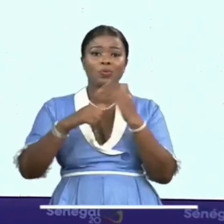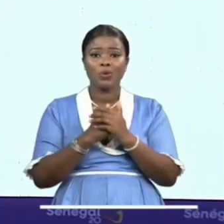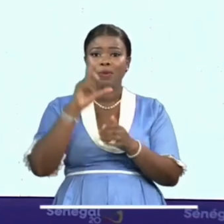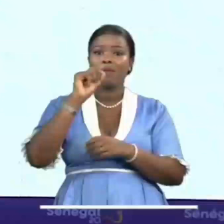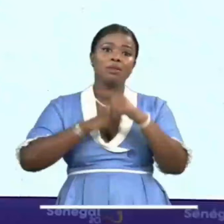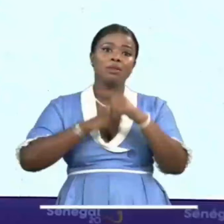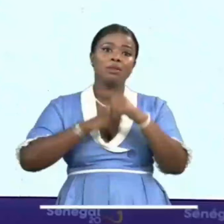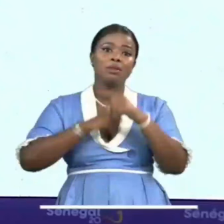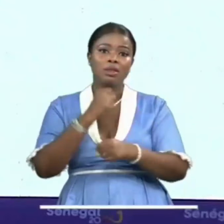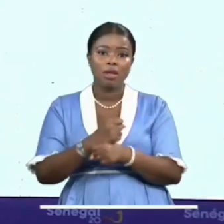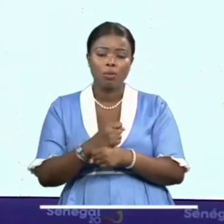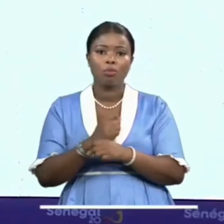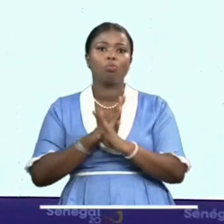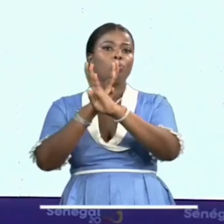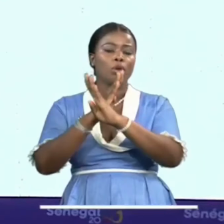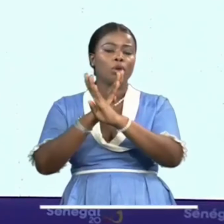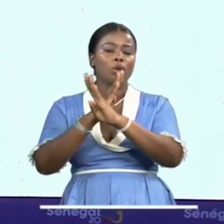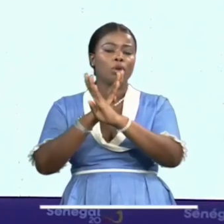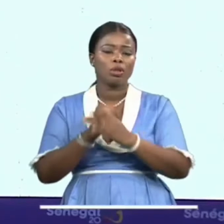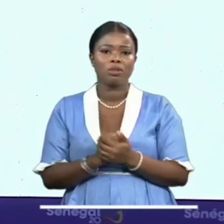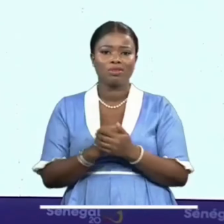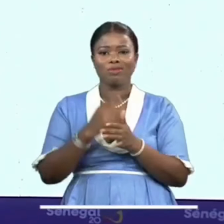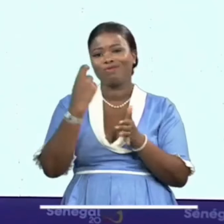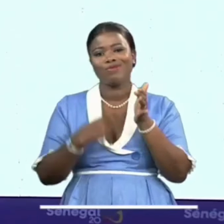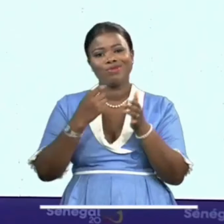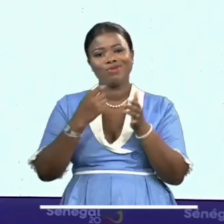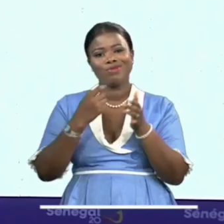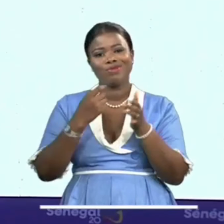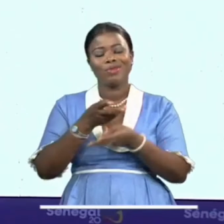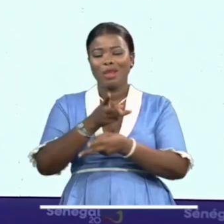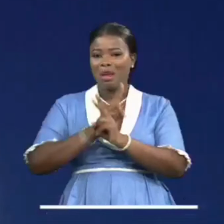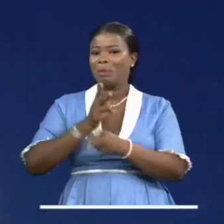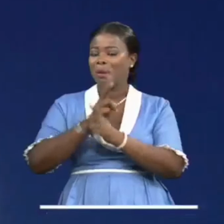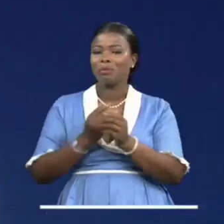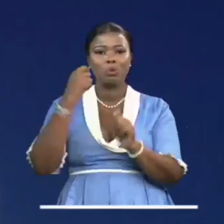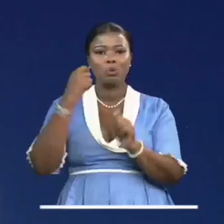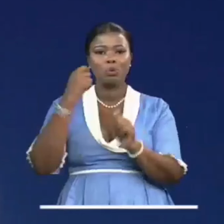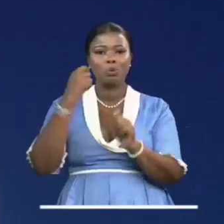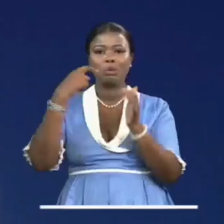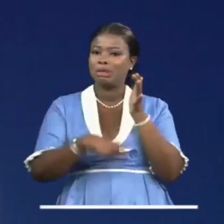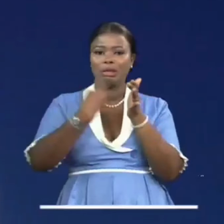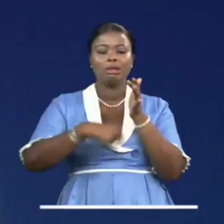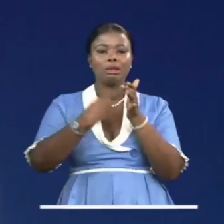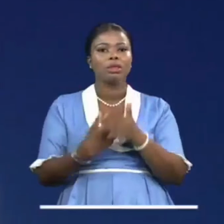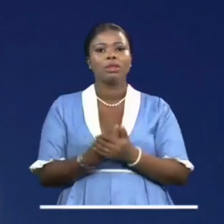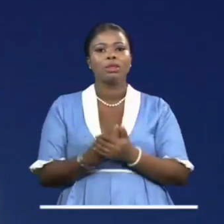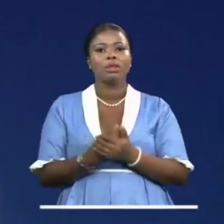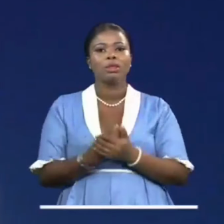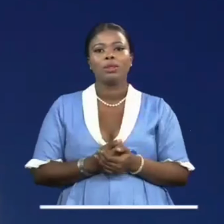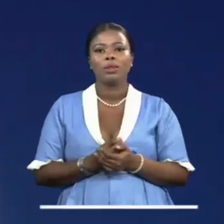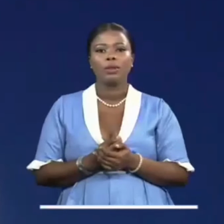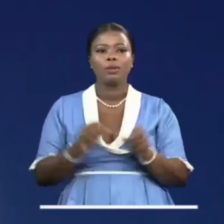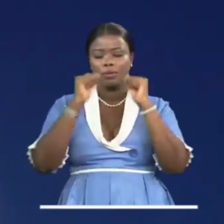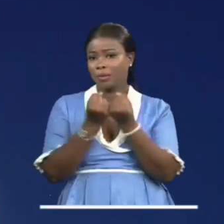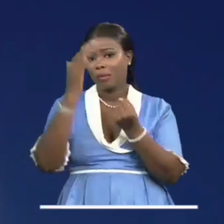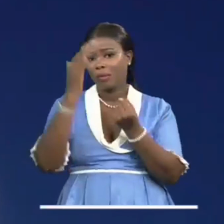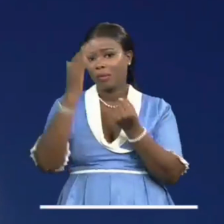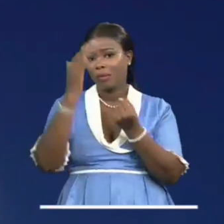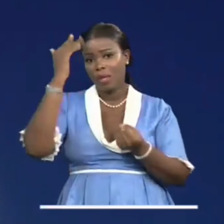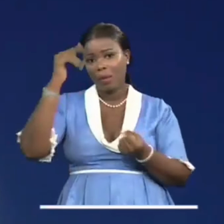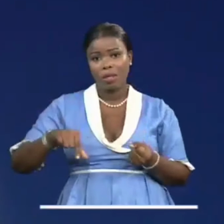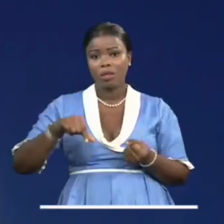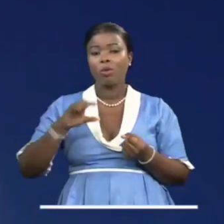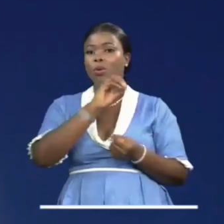est bloqué à une crise cyclique d'endettement de 60 à 79 on s'est rendu compte qu'il faut un programme d'agissement structurel parce qu'on avait atteint les